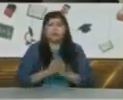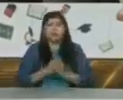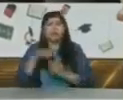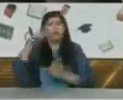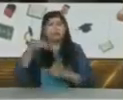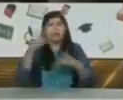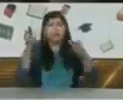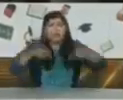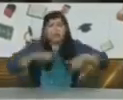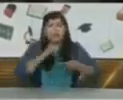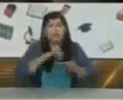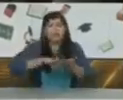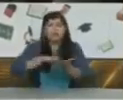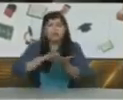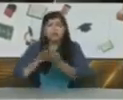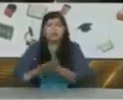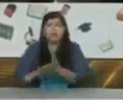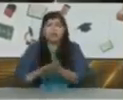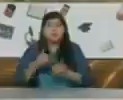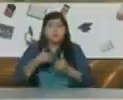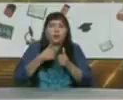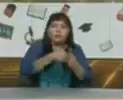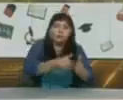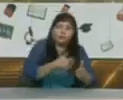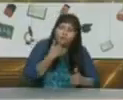उन्हें गाइड करें।